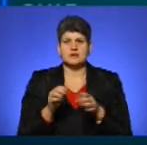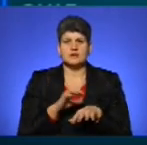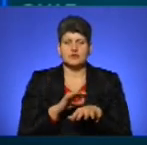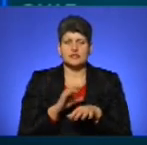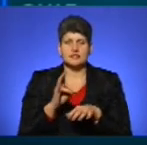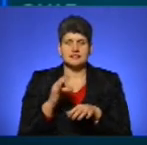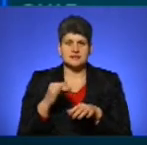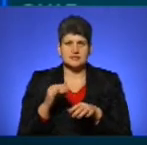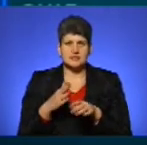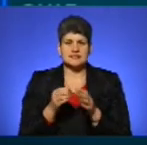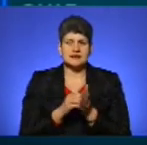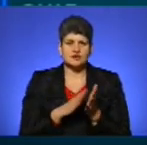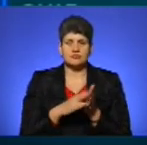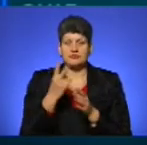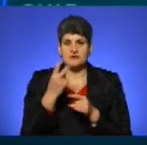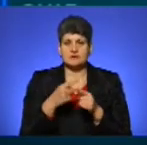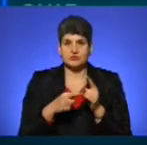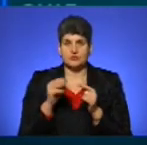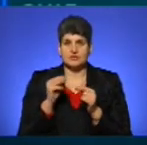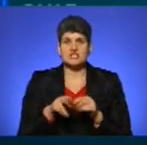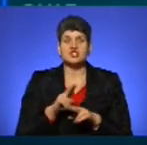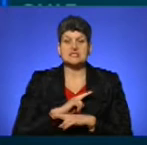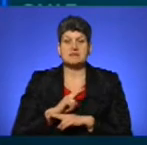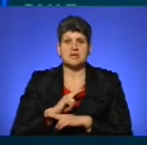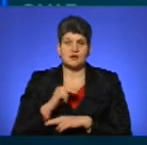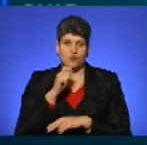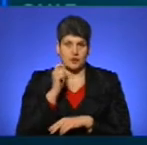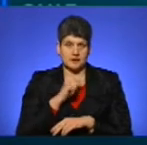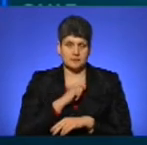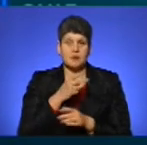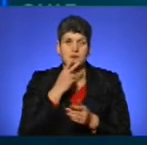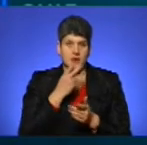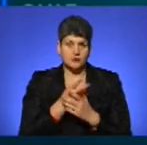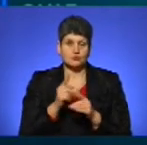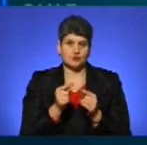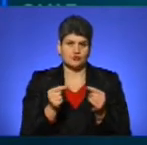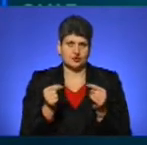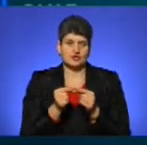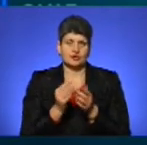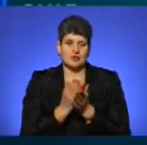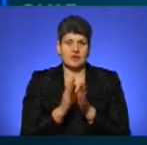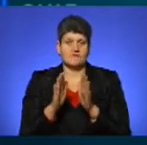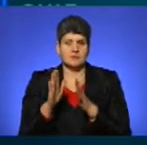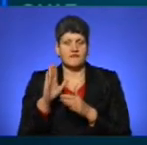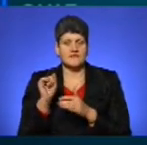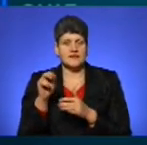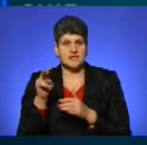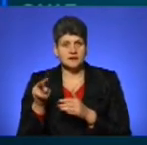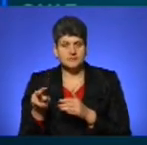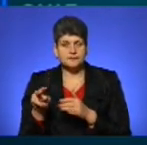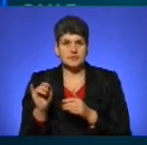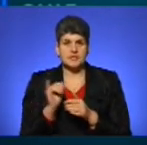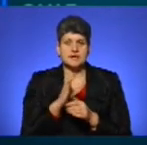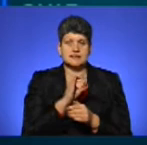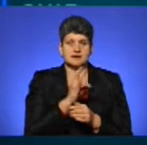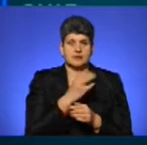та зареєстровано більше 2,5 тисяч смертей. Отже, ми бачимо, що чітко розмежовуються випадки ВІЛ-інфекції та